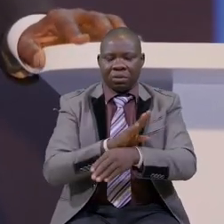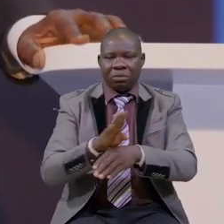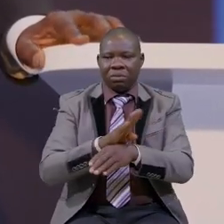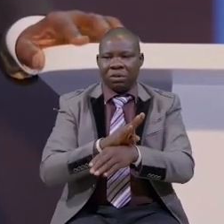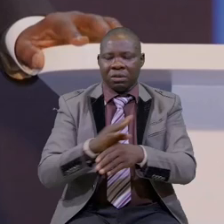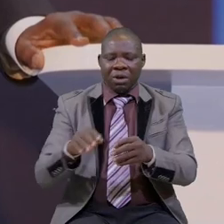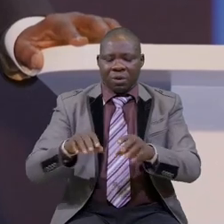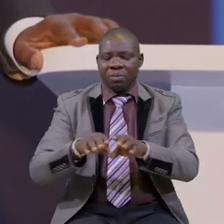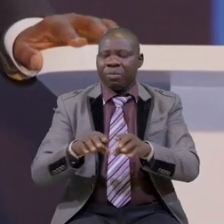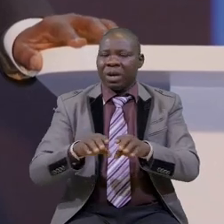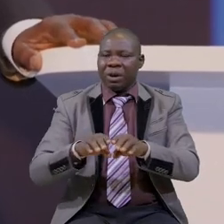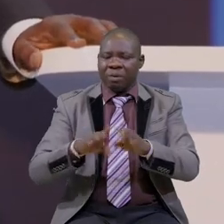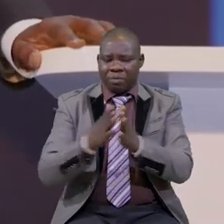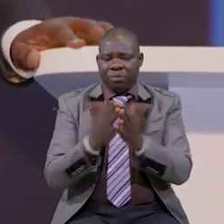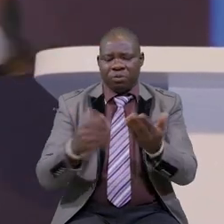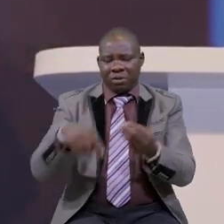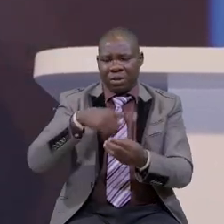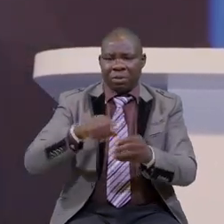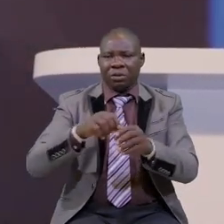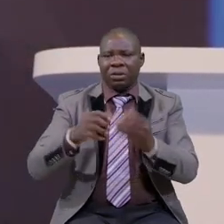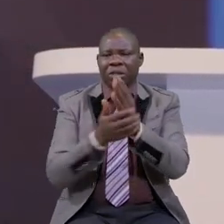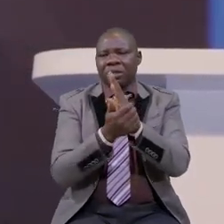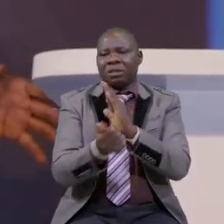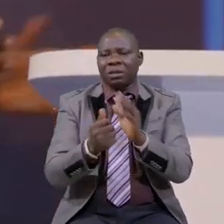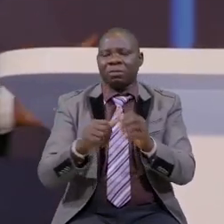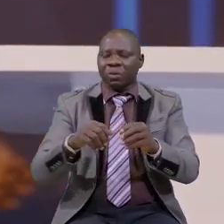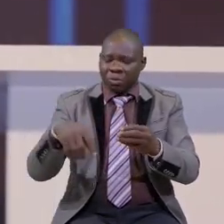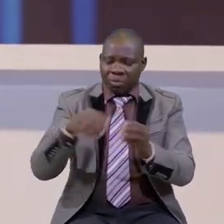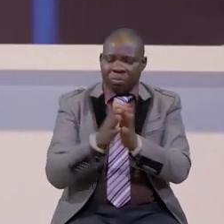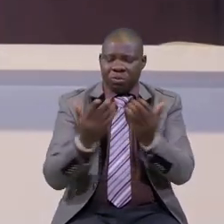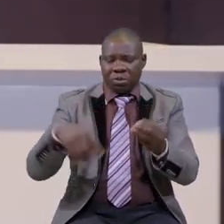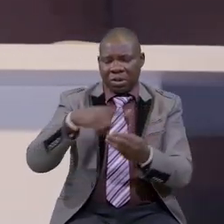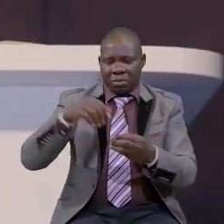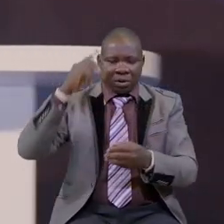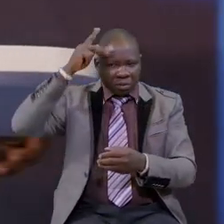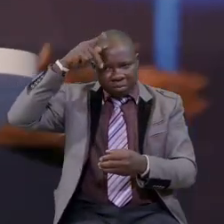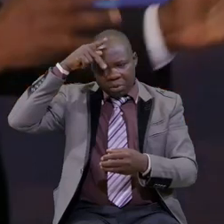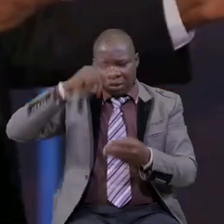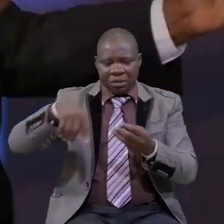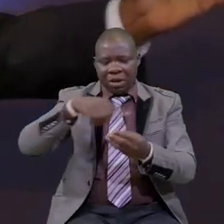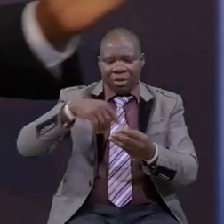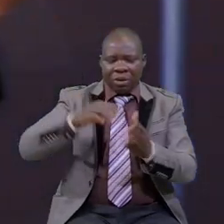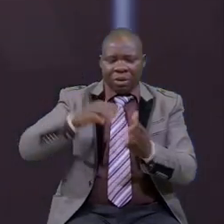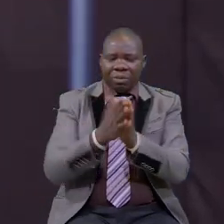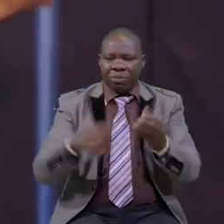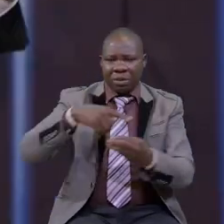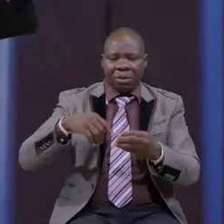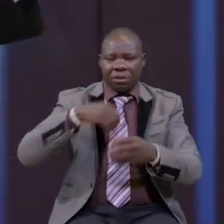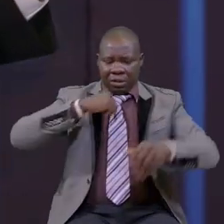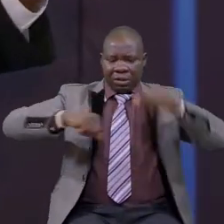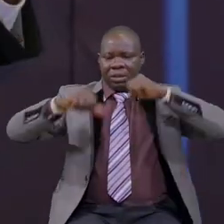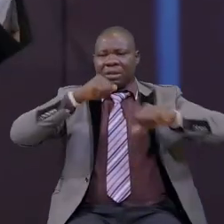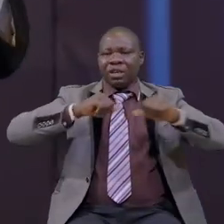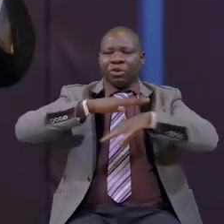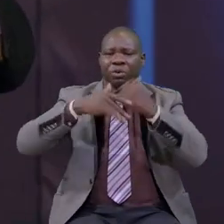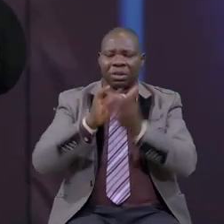sur l'entrepreneuriat, les livres sur l'économie, les livres sur la politique, les livres sur la science, tous les livres que tu as